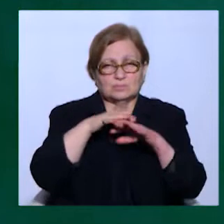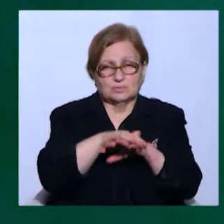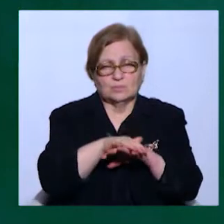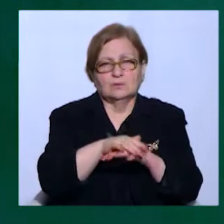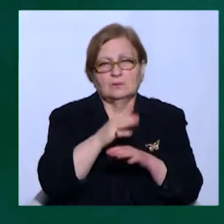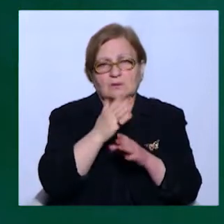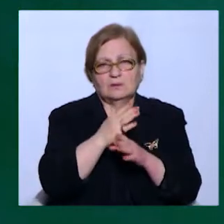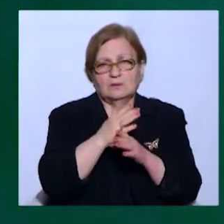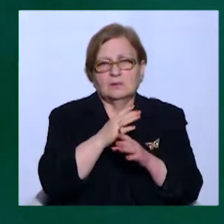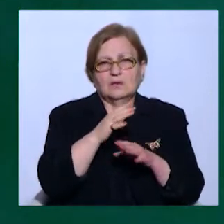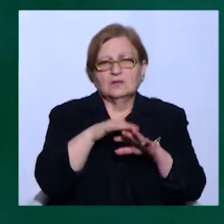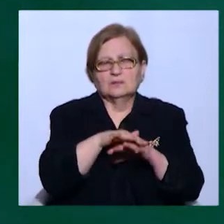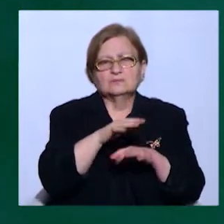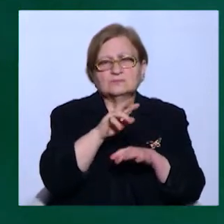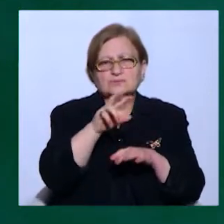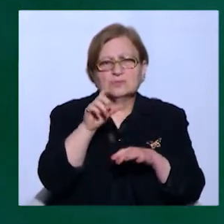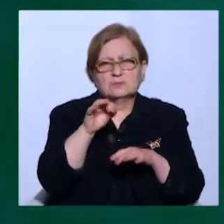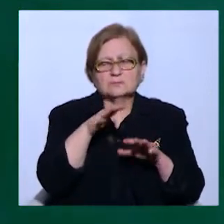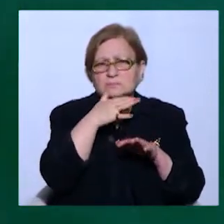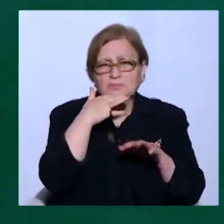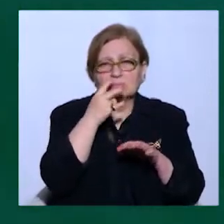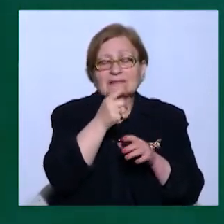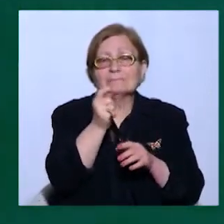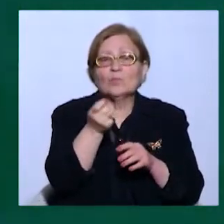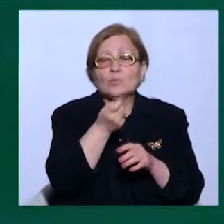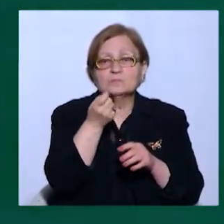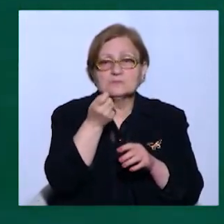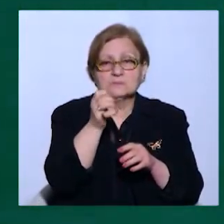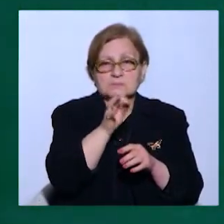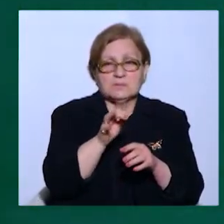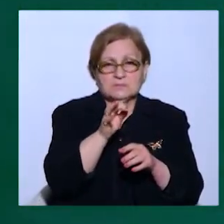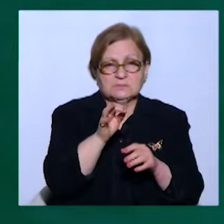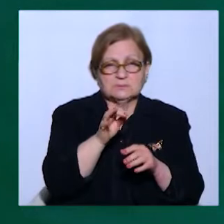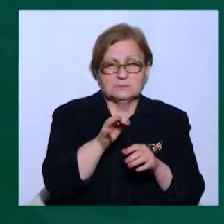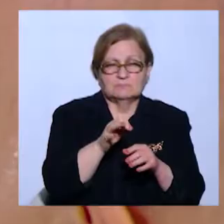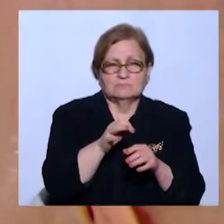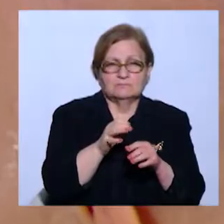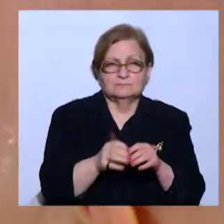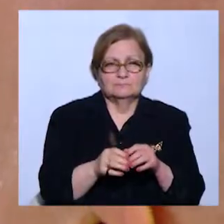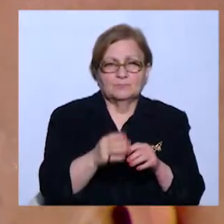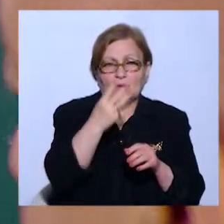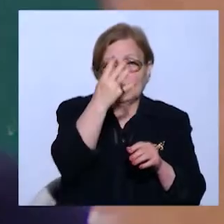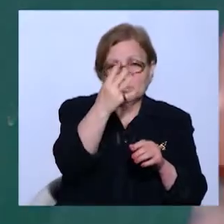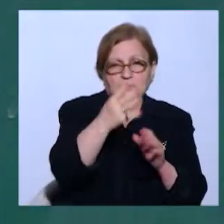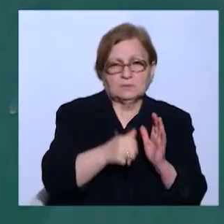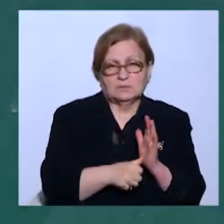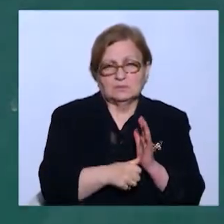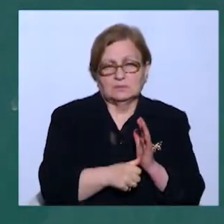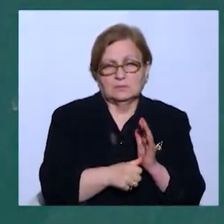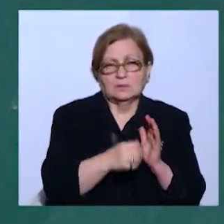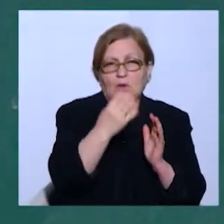უმცირესი ჯერადი, თორე საერთო ჯერადები მათ ეს არის ძალიან ბევრი. მაგალითად იყოს ერთი რიცხვი 4 და მეორე 6.